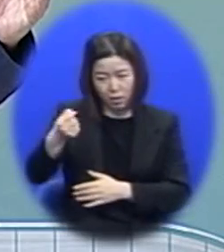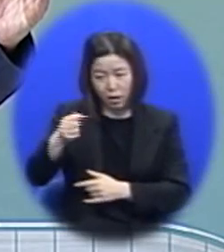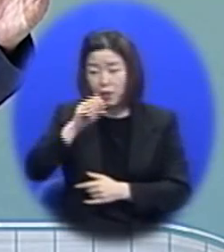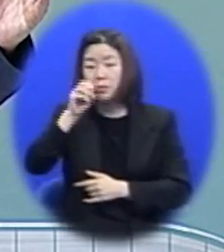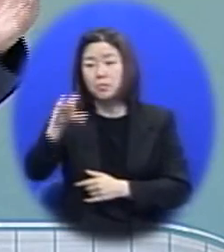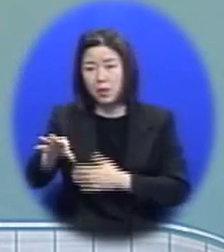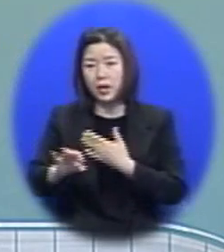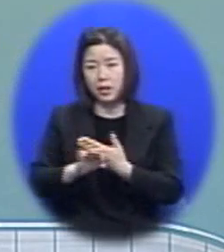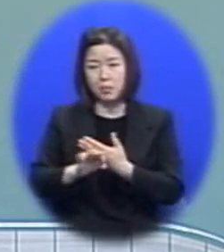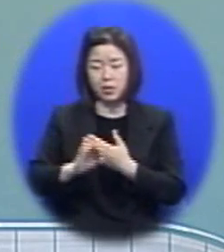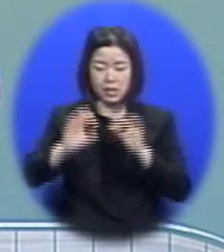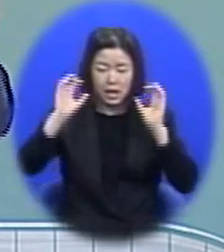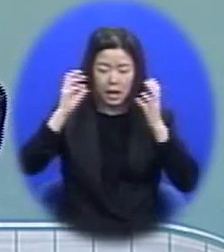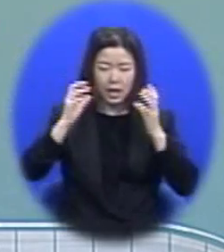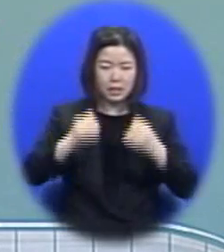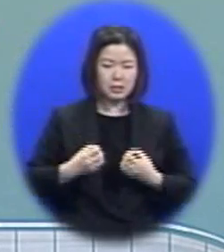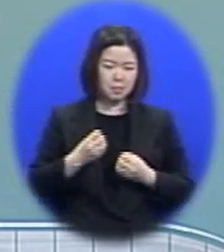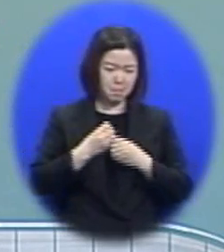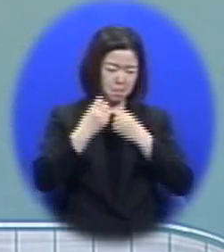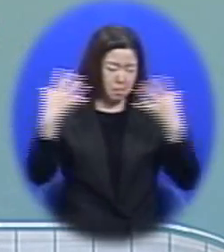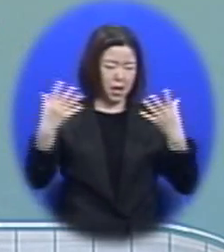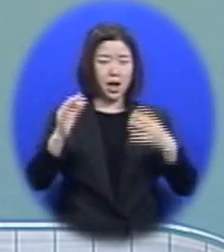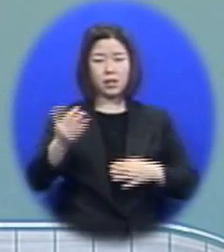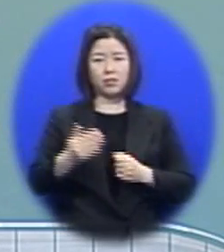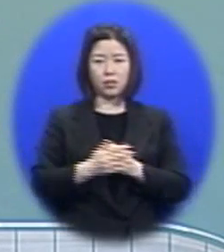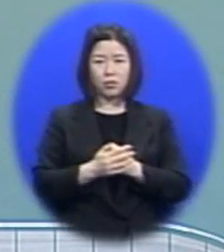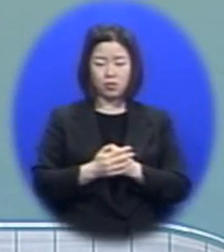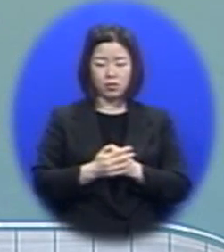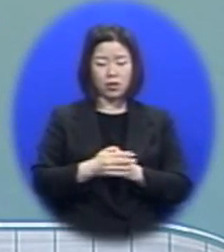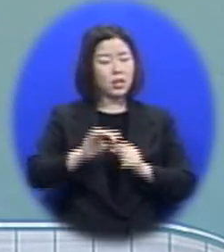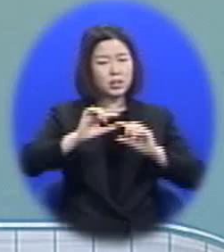거 그렇지 않으면 떠나게 되는 거예